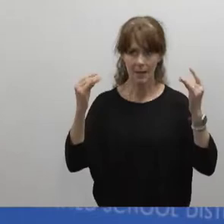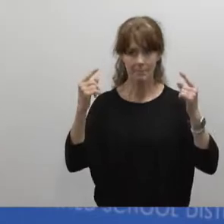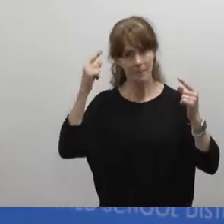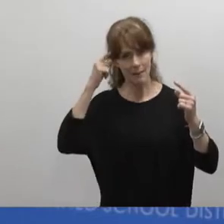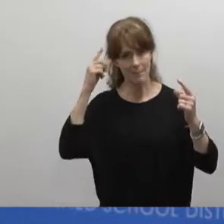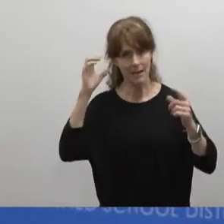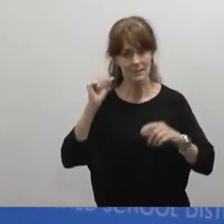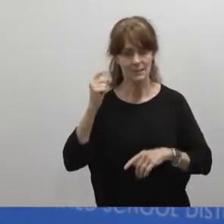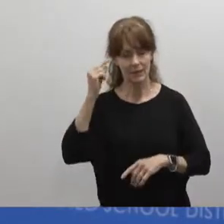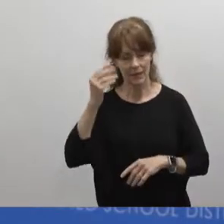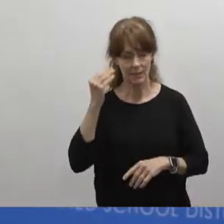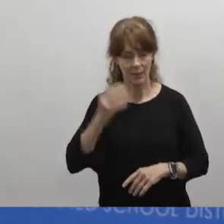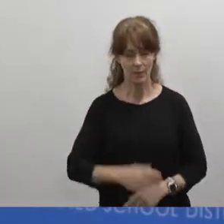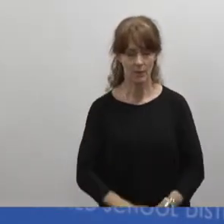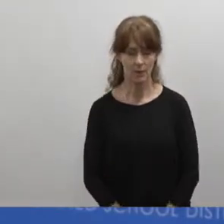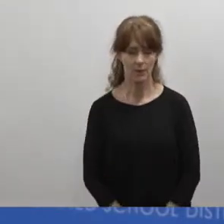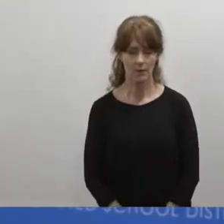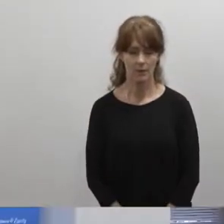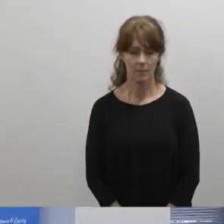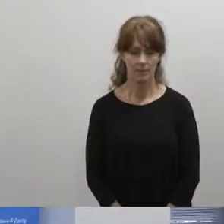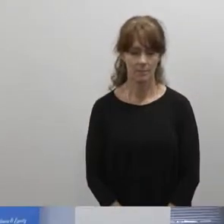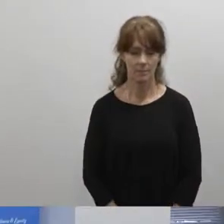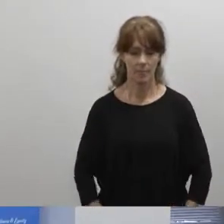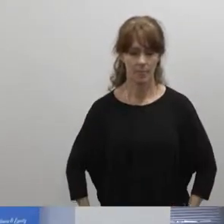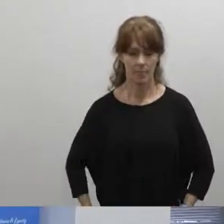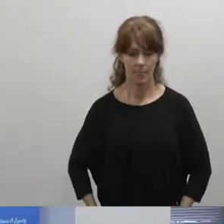Này được em kết rồi.